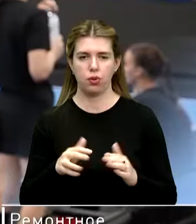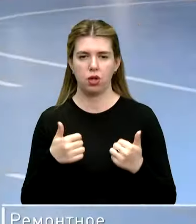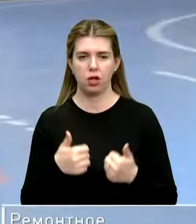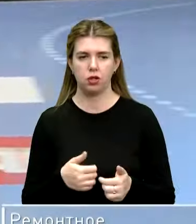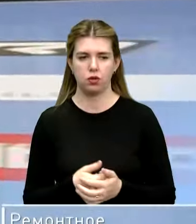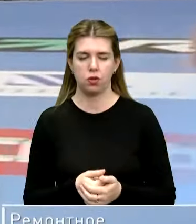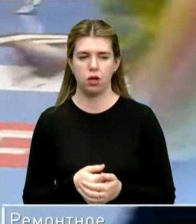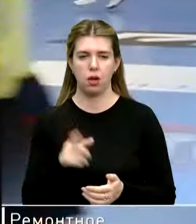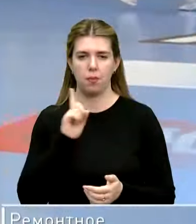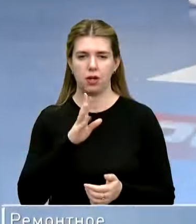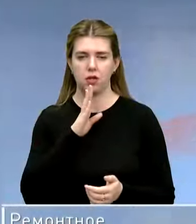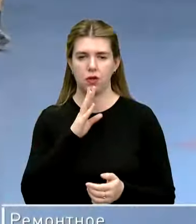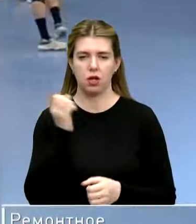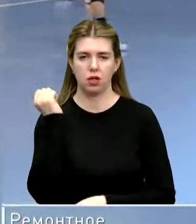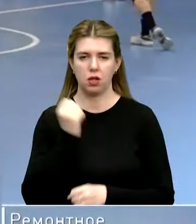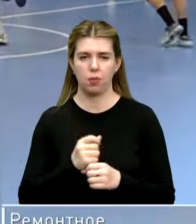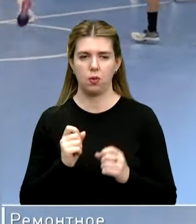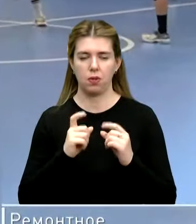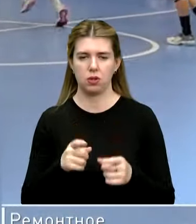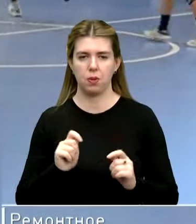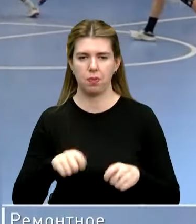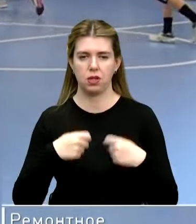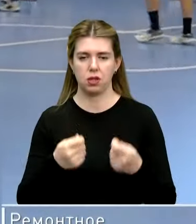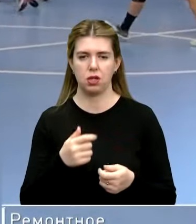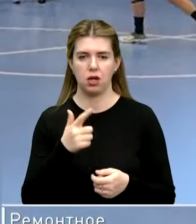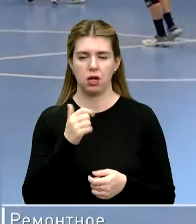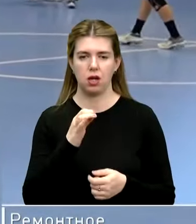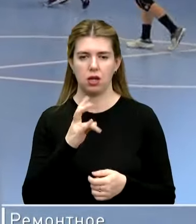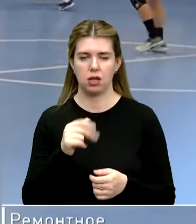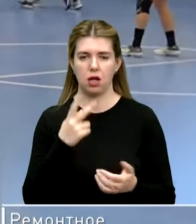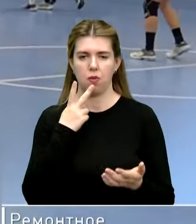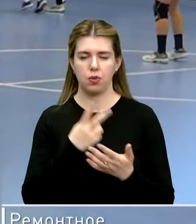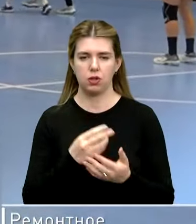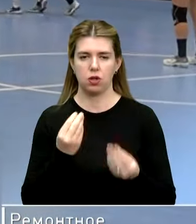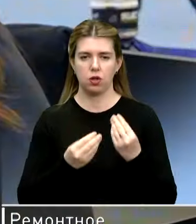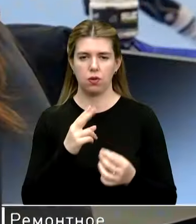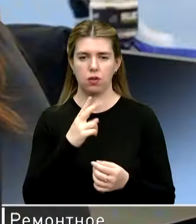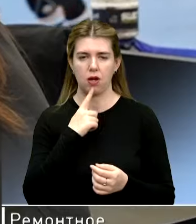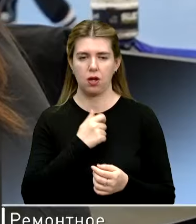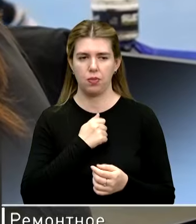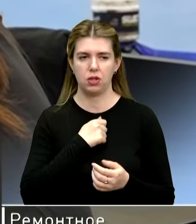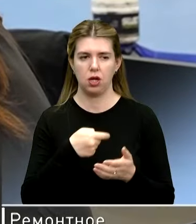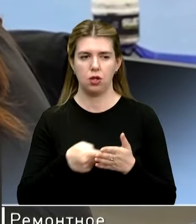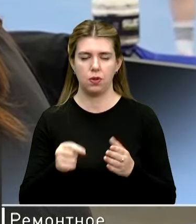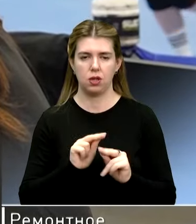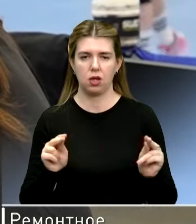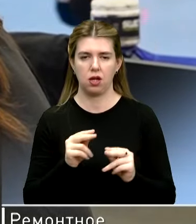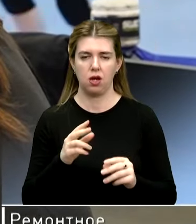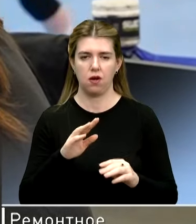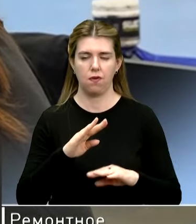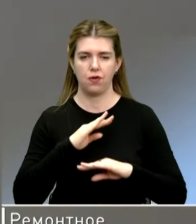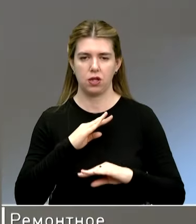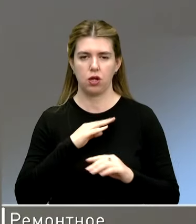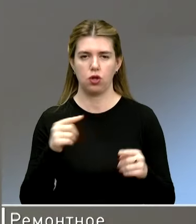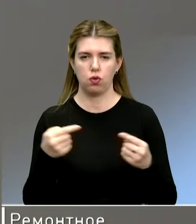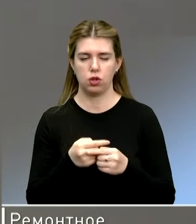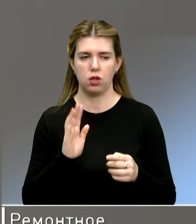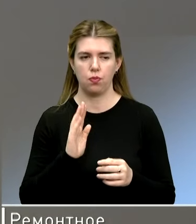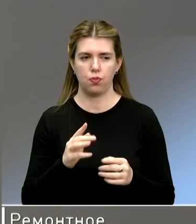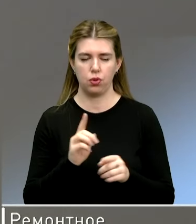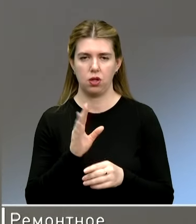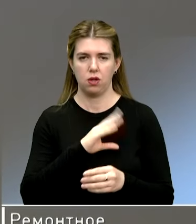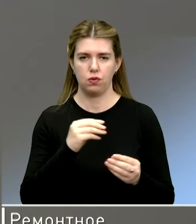хорошо. Пока девушки отрабатывают броски и передачи, Галина Габисова просматривает игру ЦСКА. Как отмечает тренер вратарей, этот матч точно